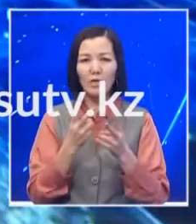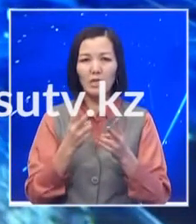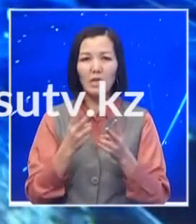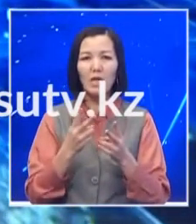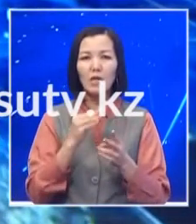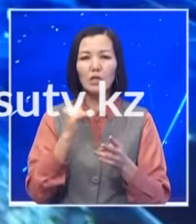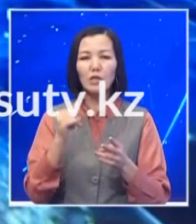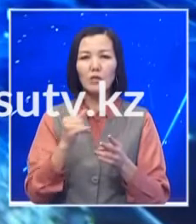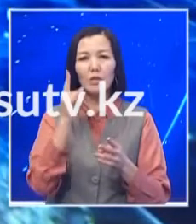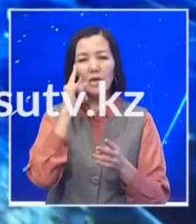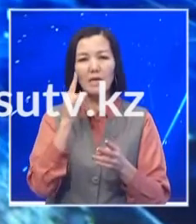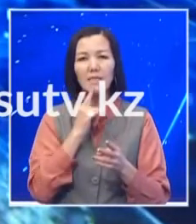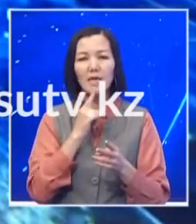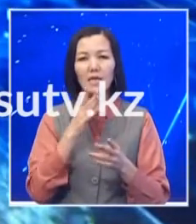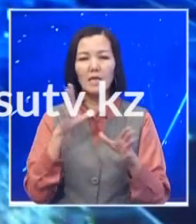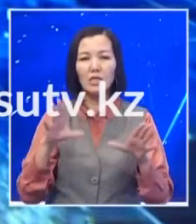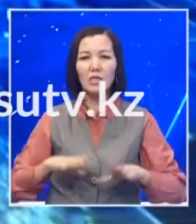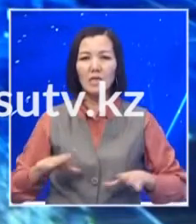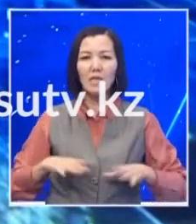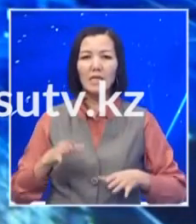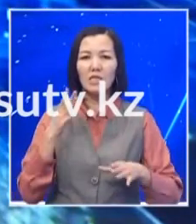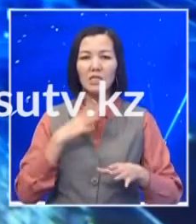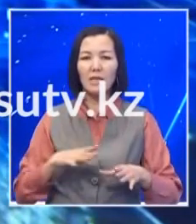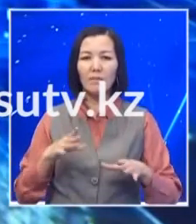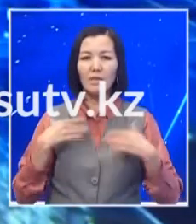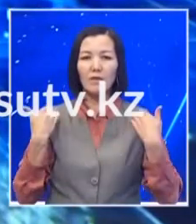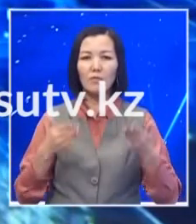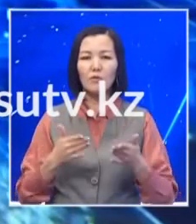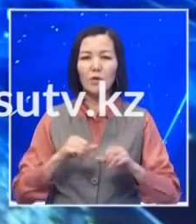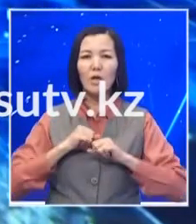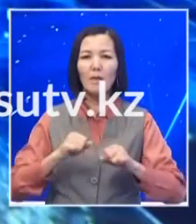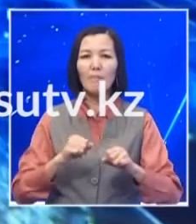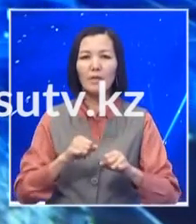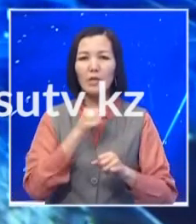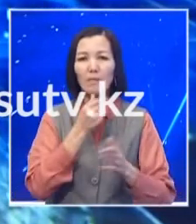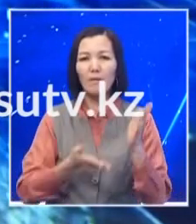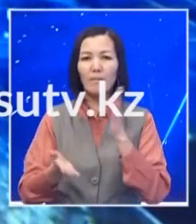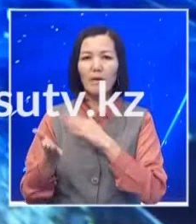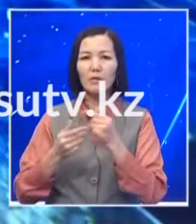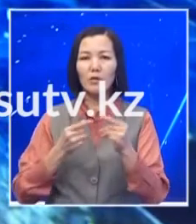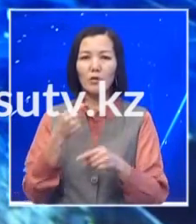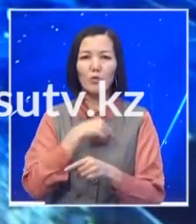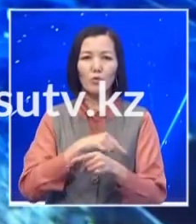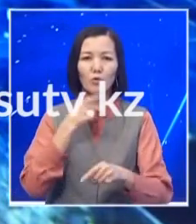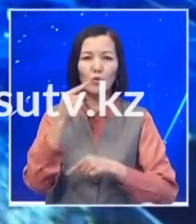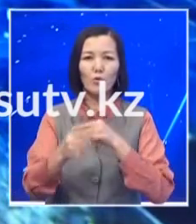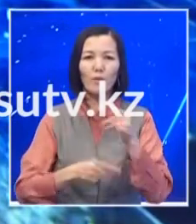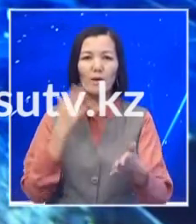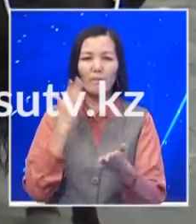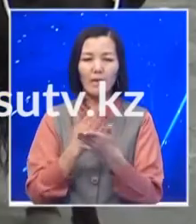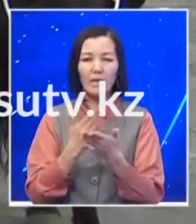жетісулық қазақи жылқылардың шыдамдылығын көрсету. Халық арасында батыр бабаларымыздың рухты ұрпағы бар екендігін дәлелдеу.